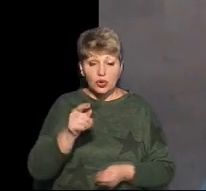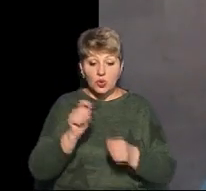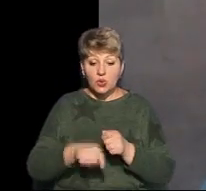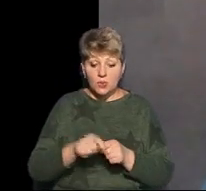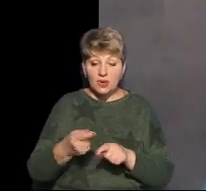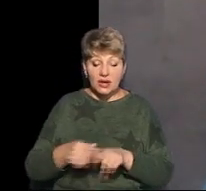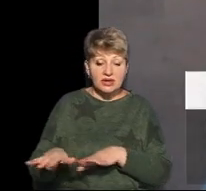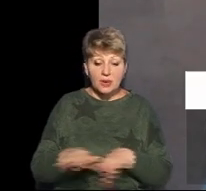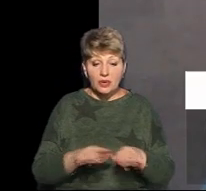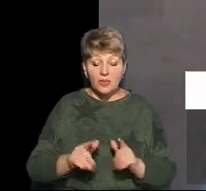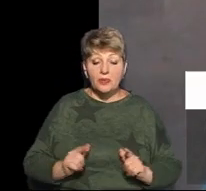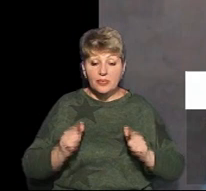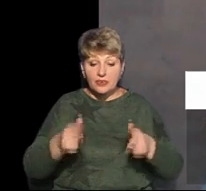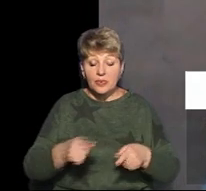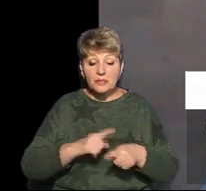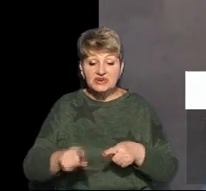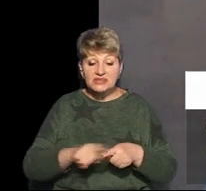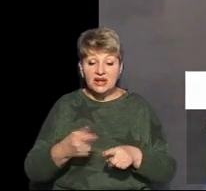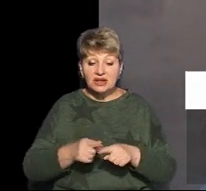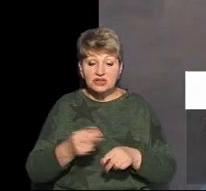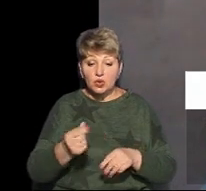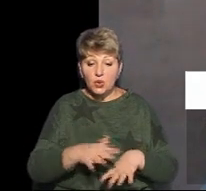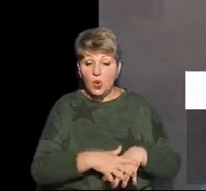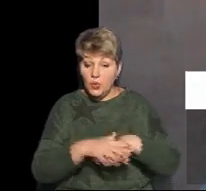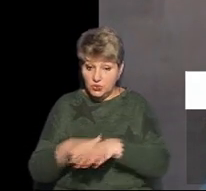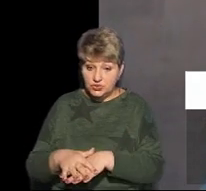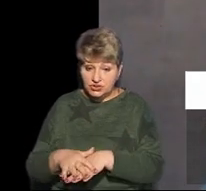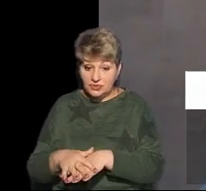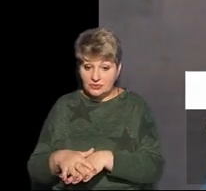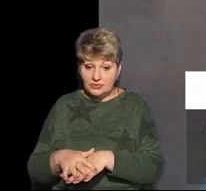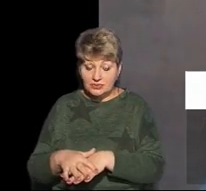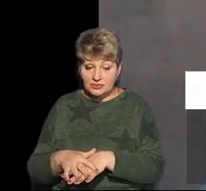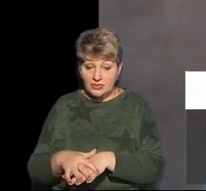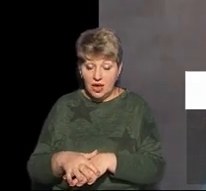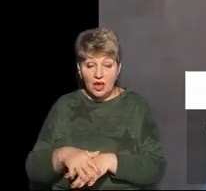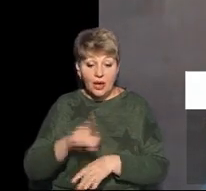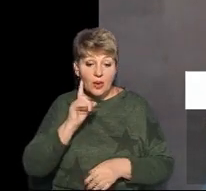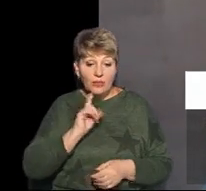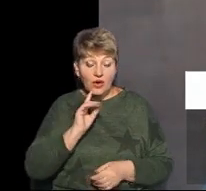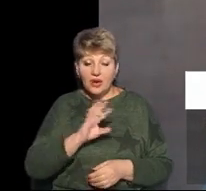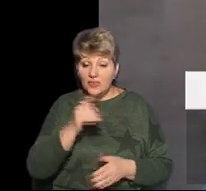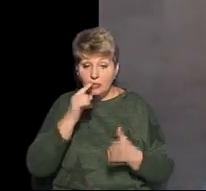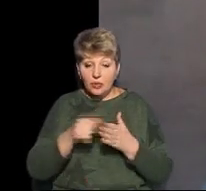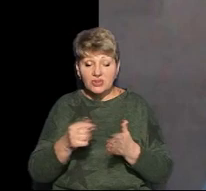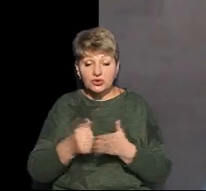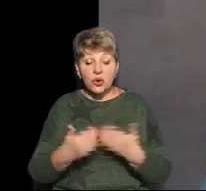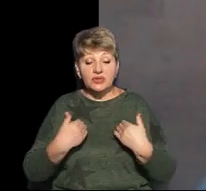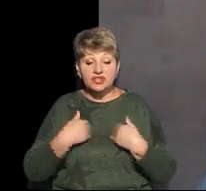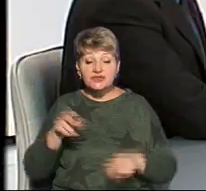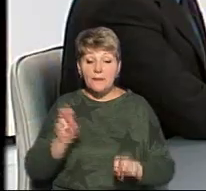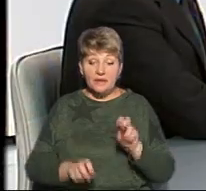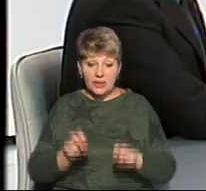цей процес, проходження якнайшвидше цих коштів оцією драбиною, поки вона не попаде до нас, на наше